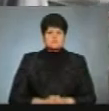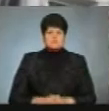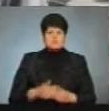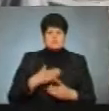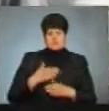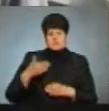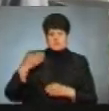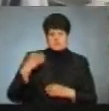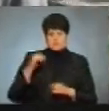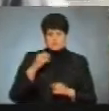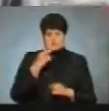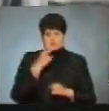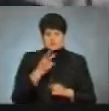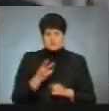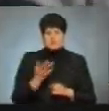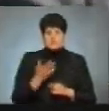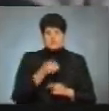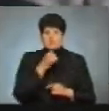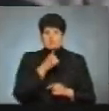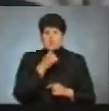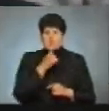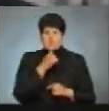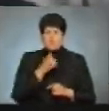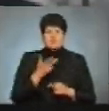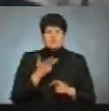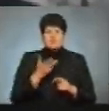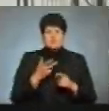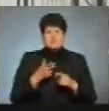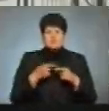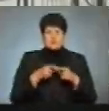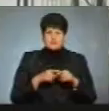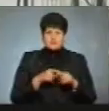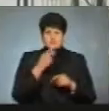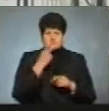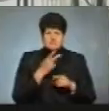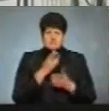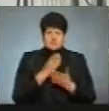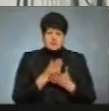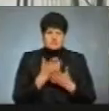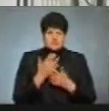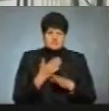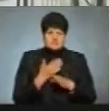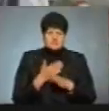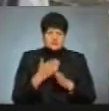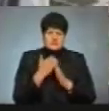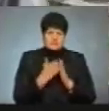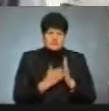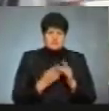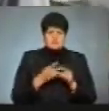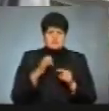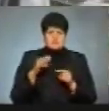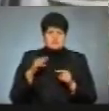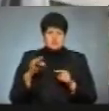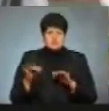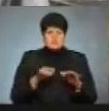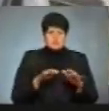За моєю спиною ви можете бачити динамічне випробування атракціонної техніки. Відбувається в кілька етапів. Це